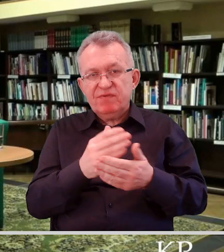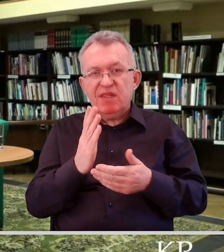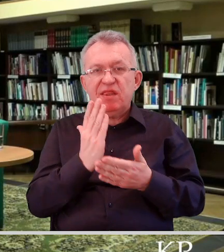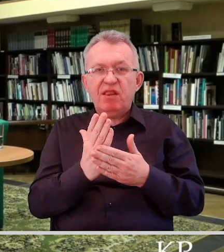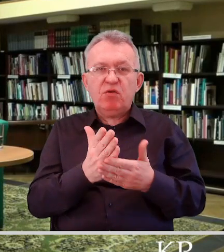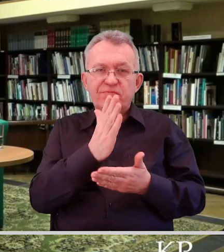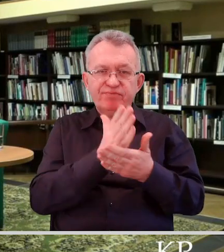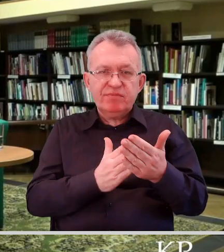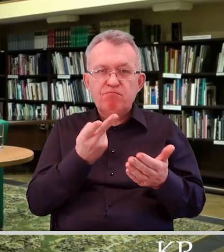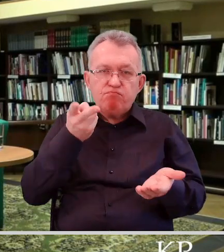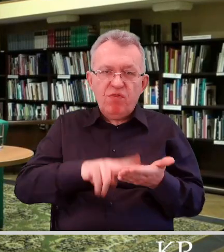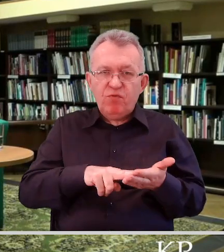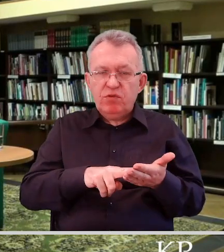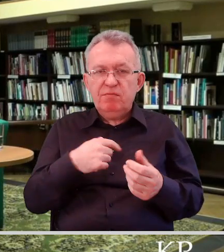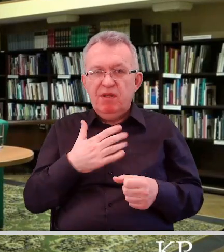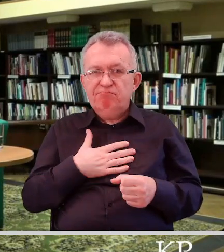czas miałam taką podwójną